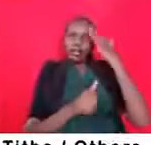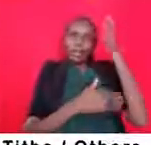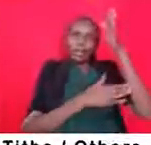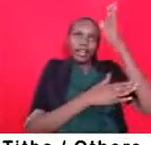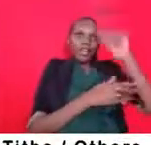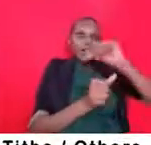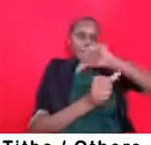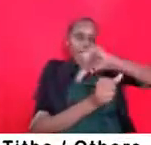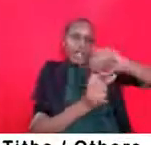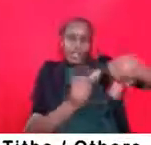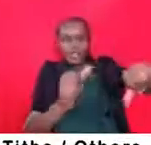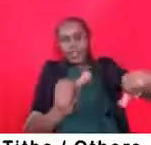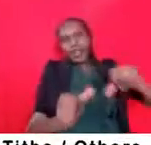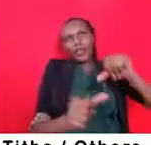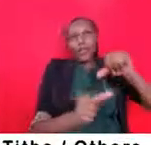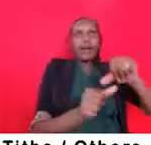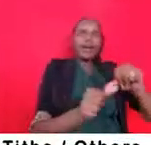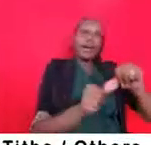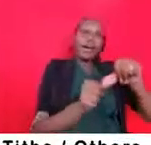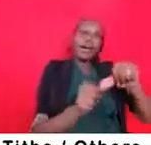I know my God will turn it